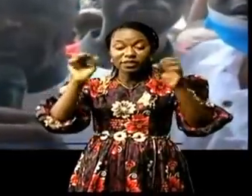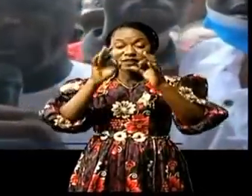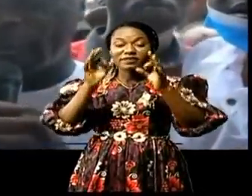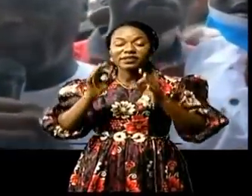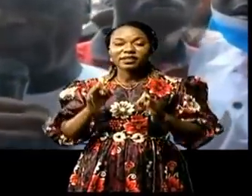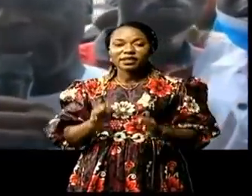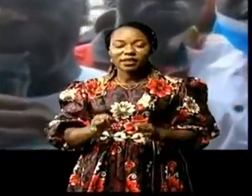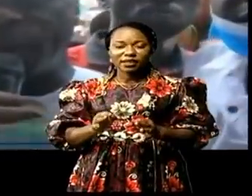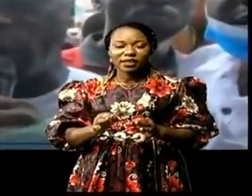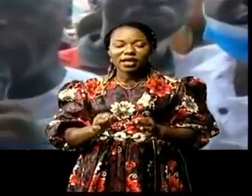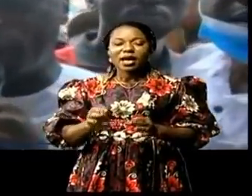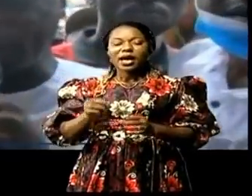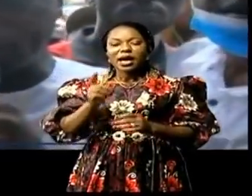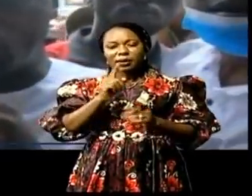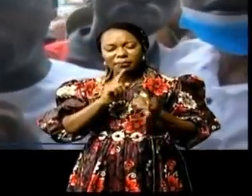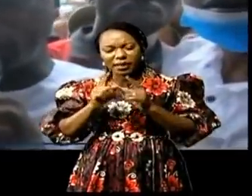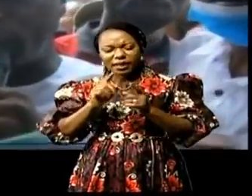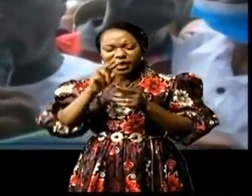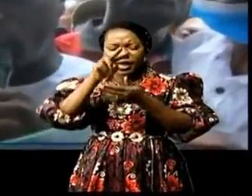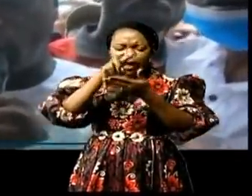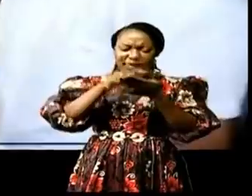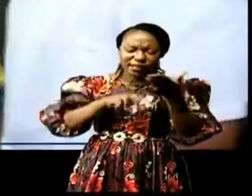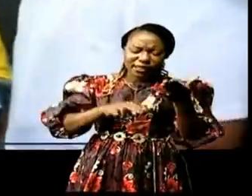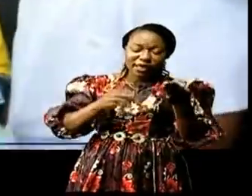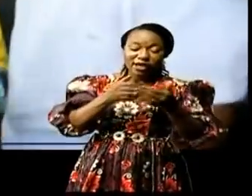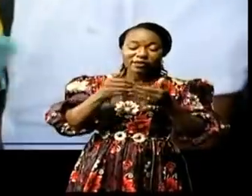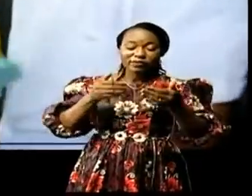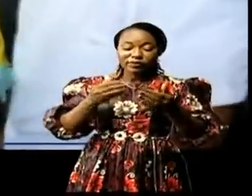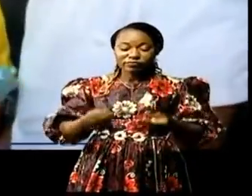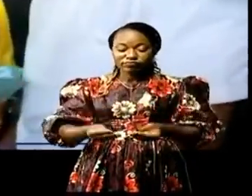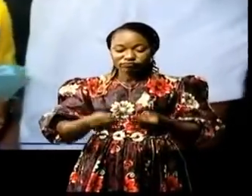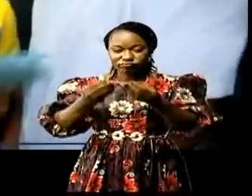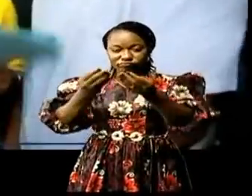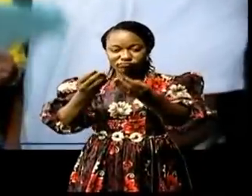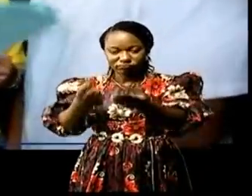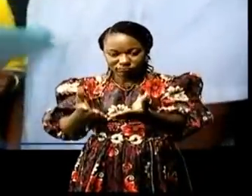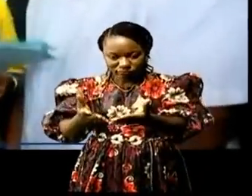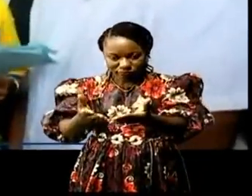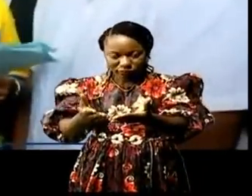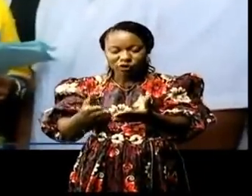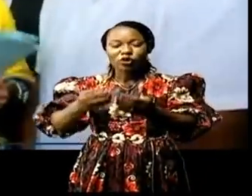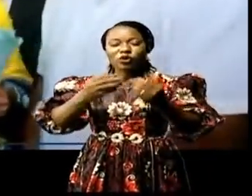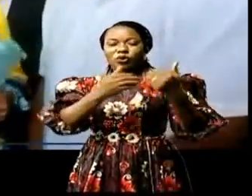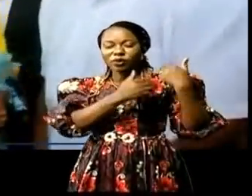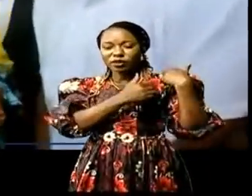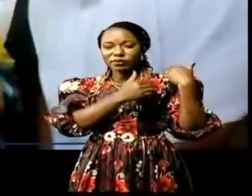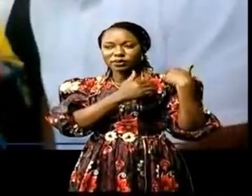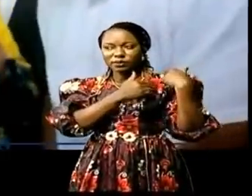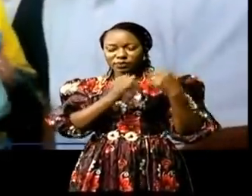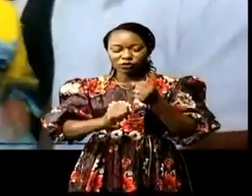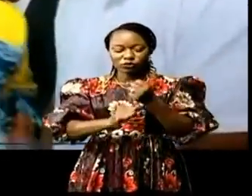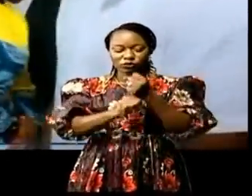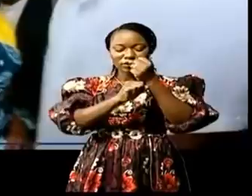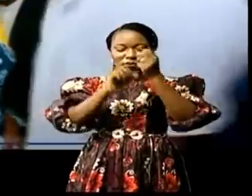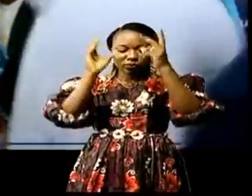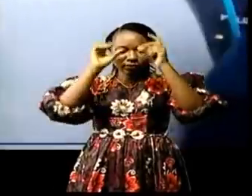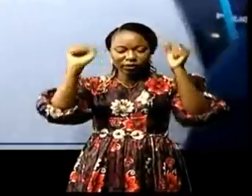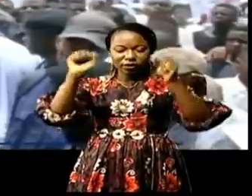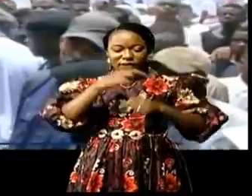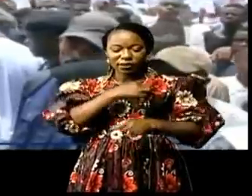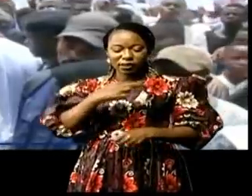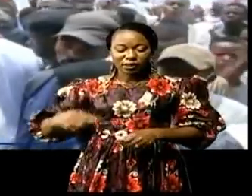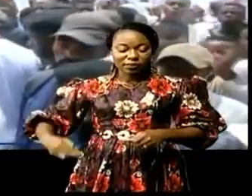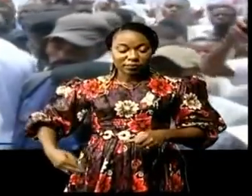Jean-Paul Mbwebwe-Kapo, a lu avant de déposer entre les mains de l'autorité provinciale la motion de soutien au président de la République et